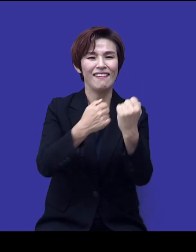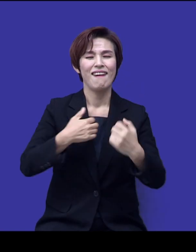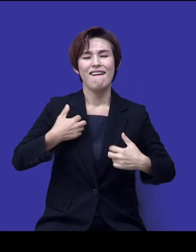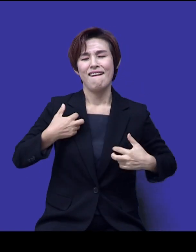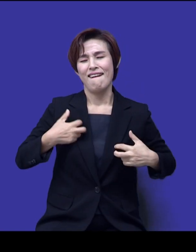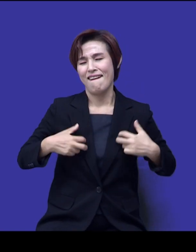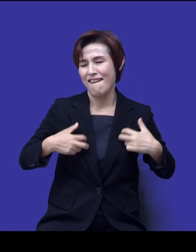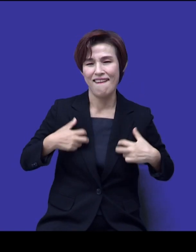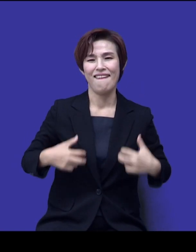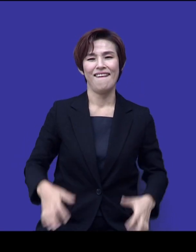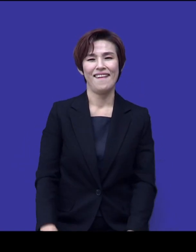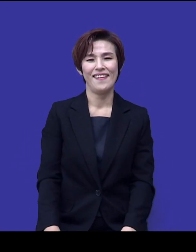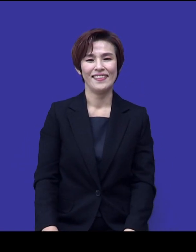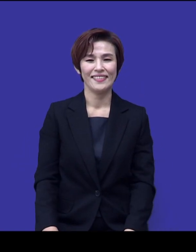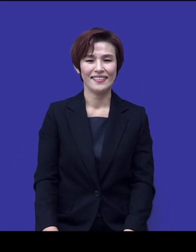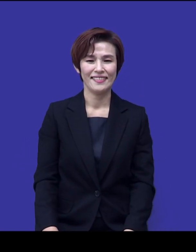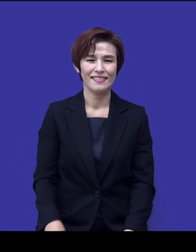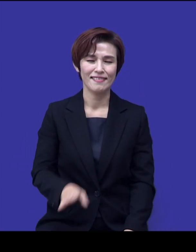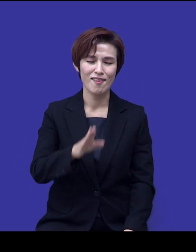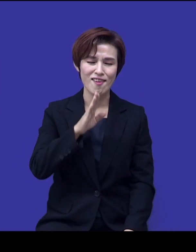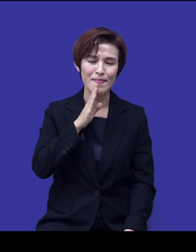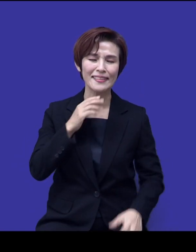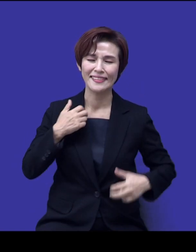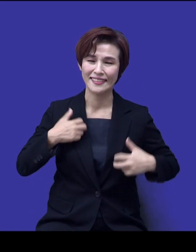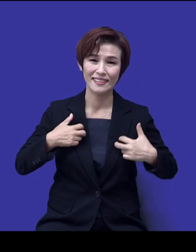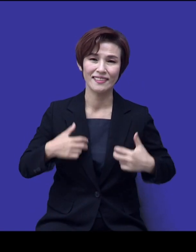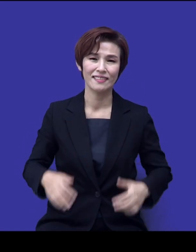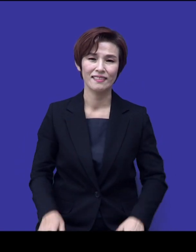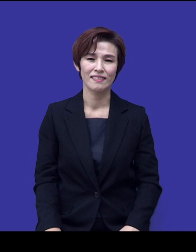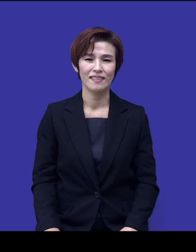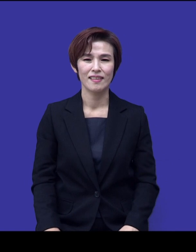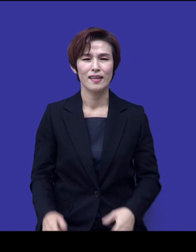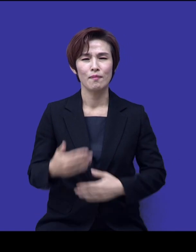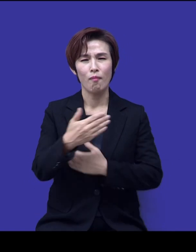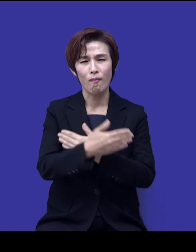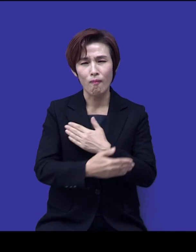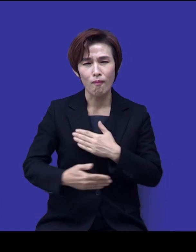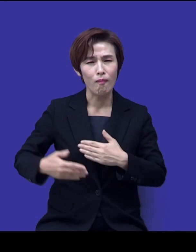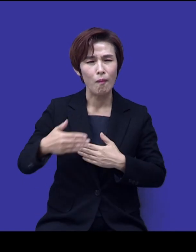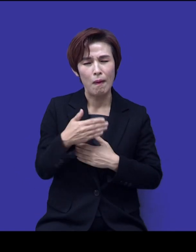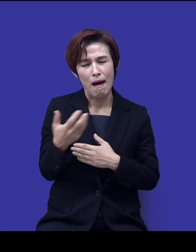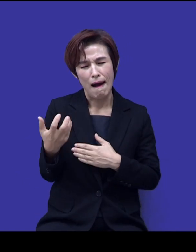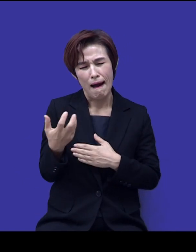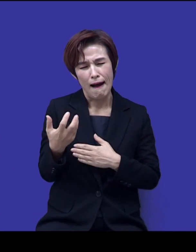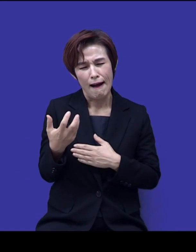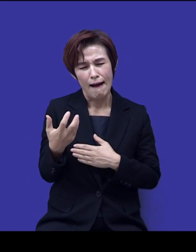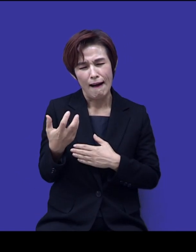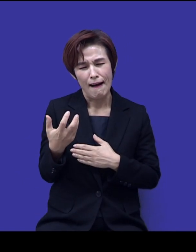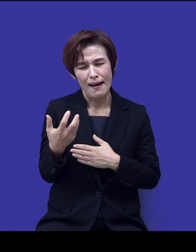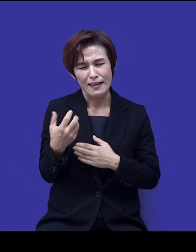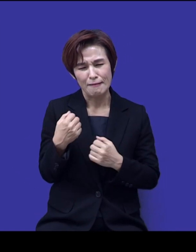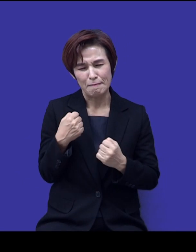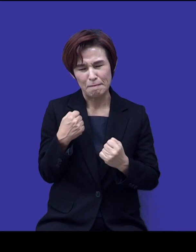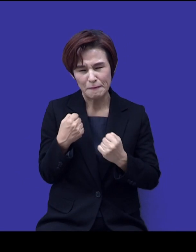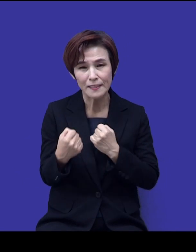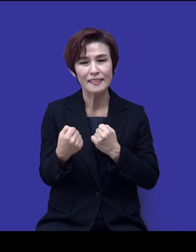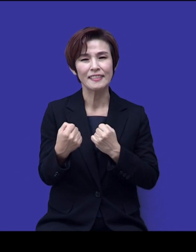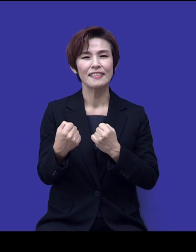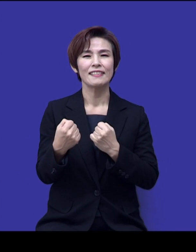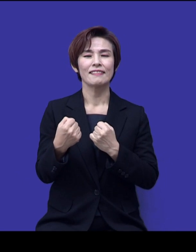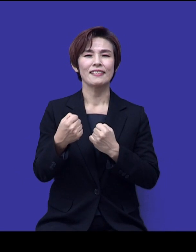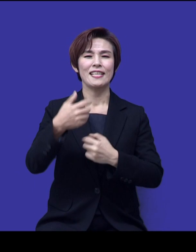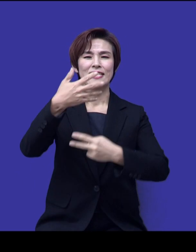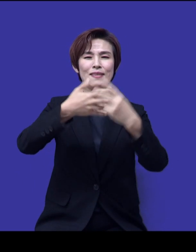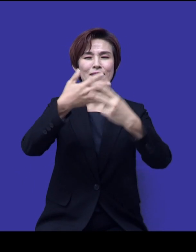싶었는데 정말 즐거웠죠. 모든 관절이나 모든 육체가 너무 아픈 가운데 있지만 내가 사랑하는